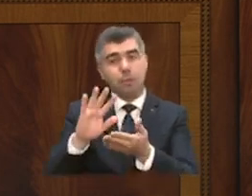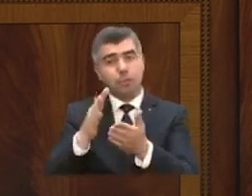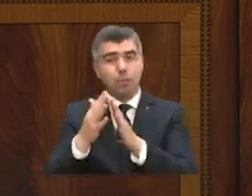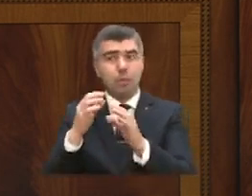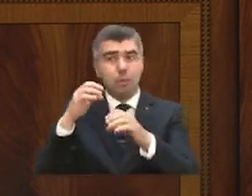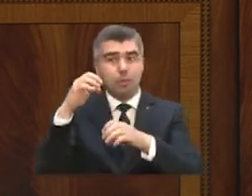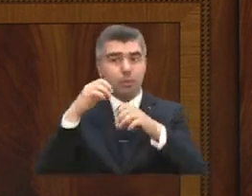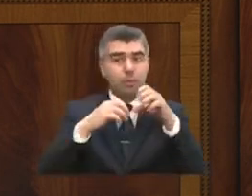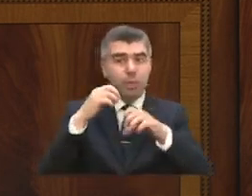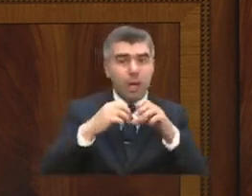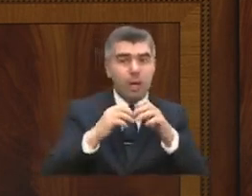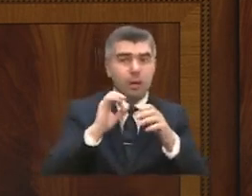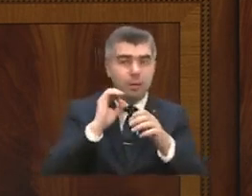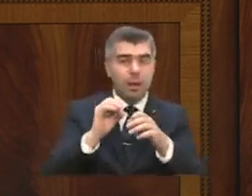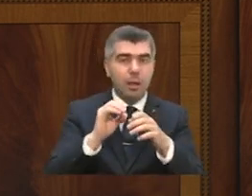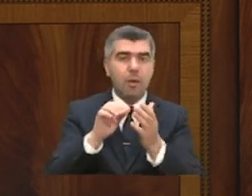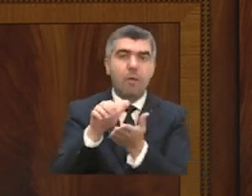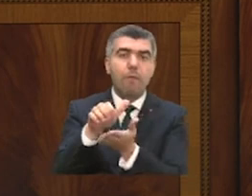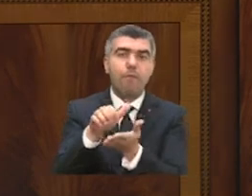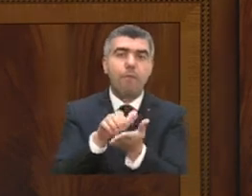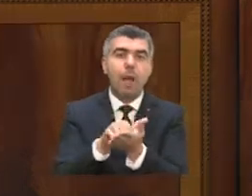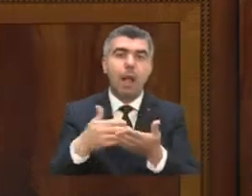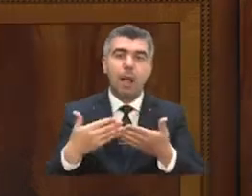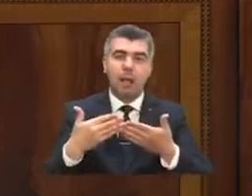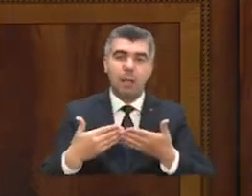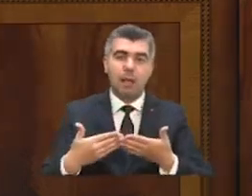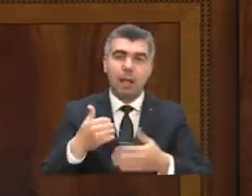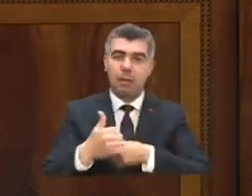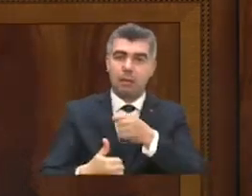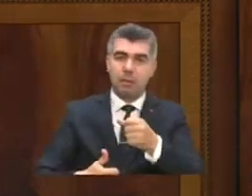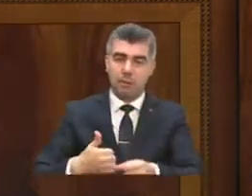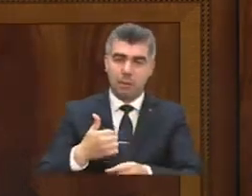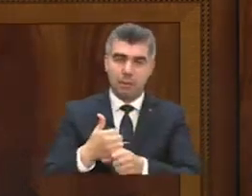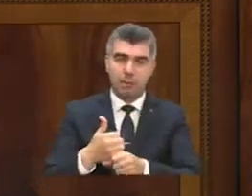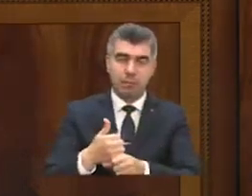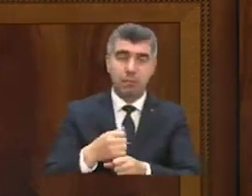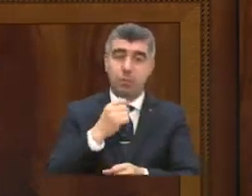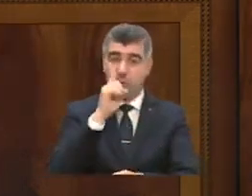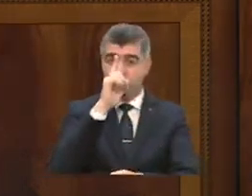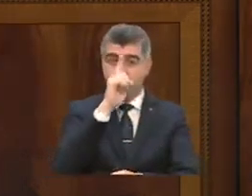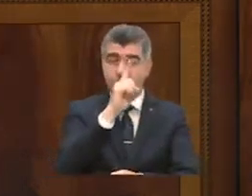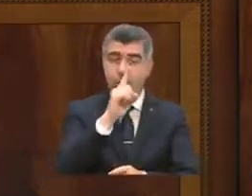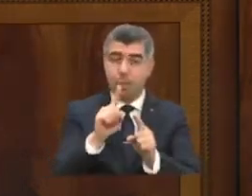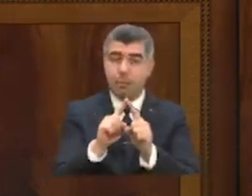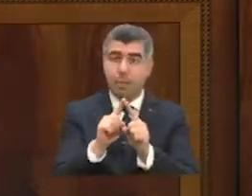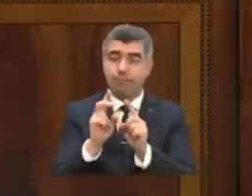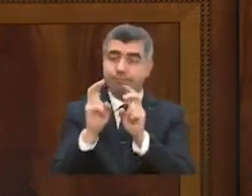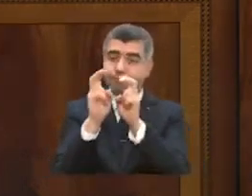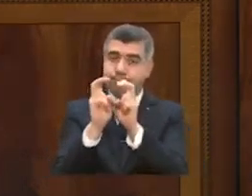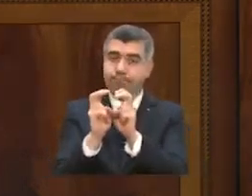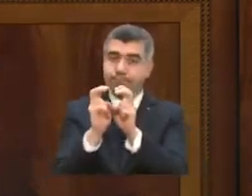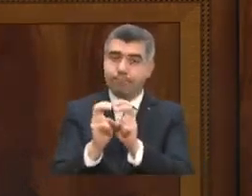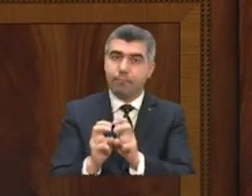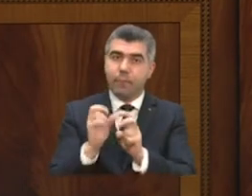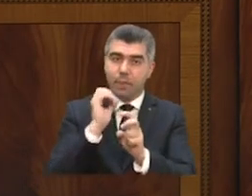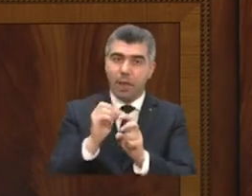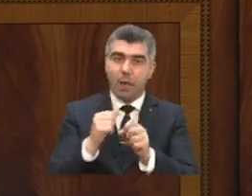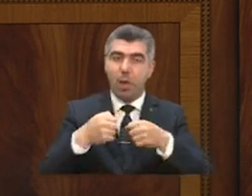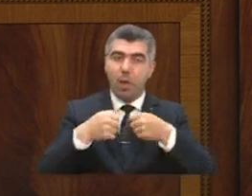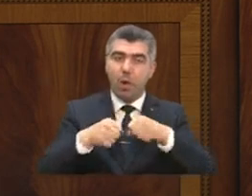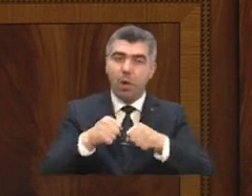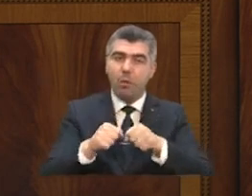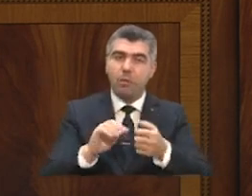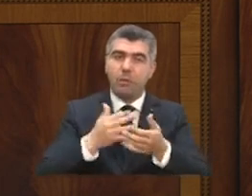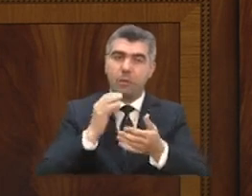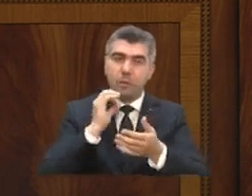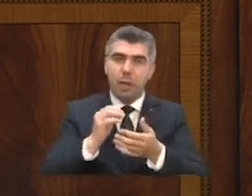المطرية على الموسم الفلاحي الحالي، حيث من المنتظر أن يتراجع محصول الحبوب مقارنة